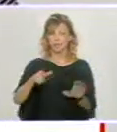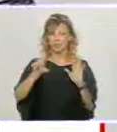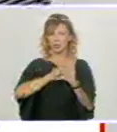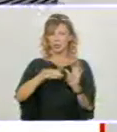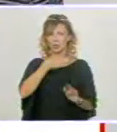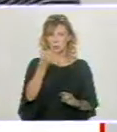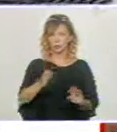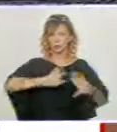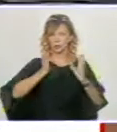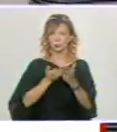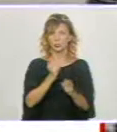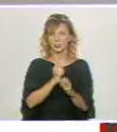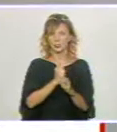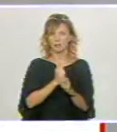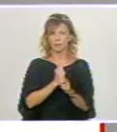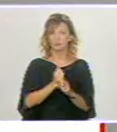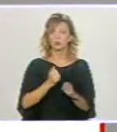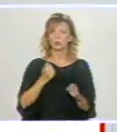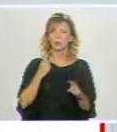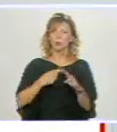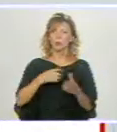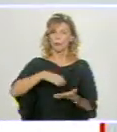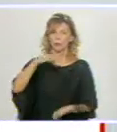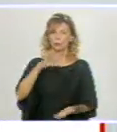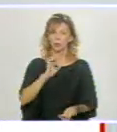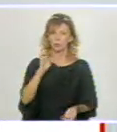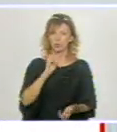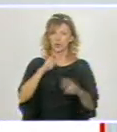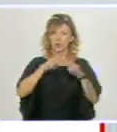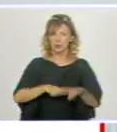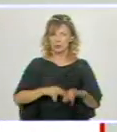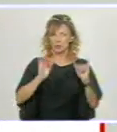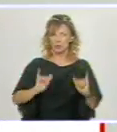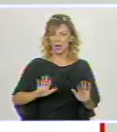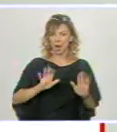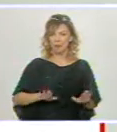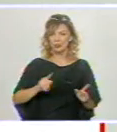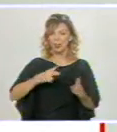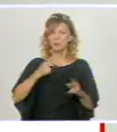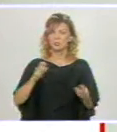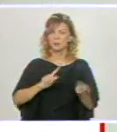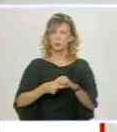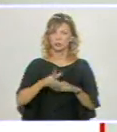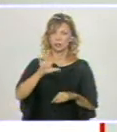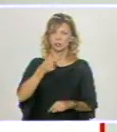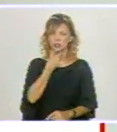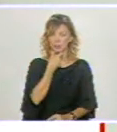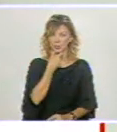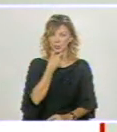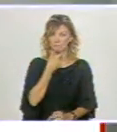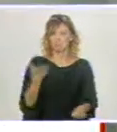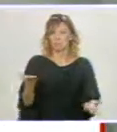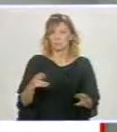ceea ce s-a făcut pe fonduri europene să rămână nemodificat. Timp de 5 ani. Eu cred că celelalte instituții trebuie să se